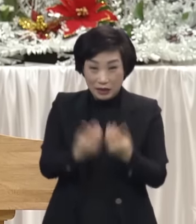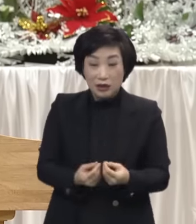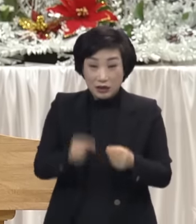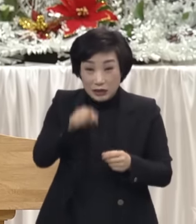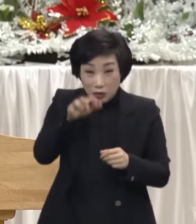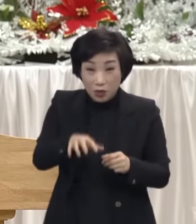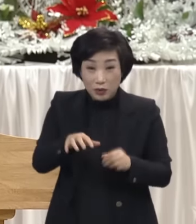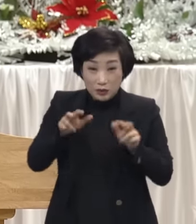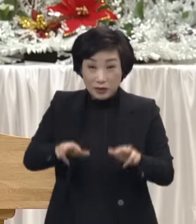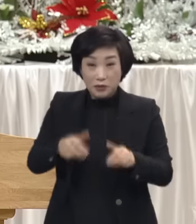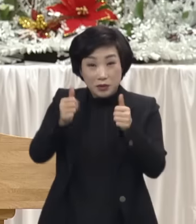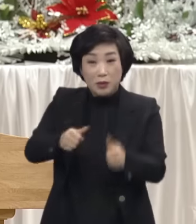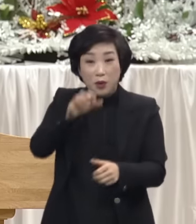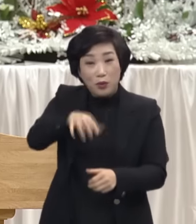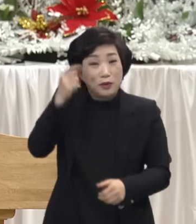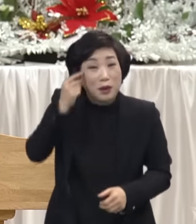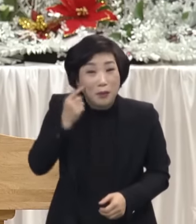자리라면